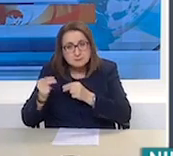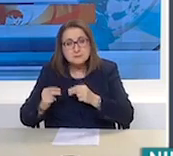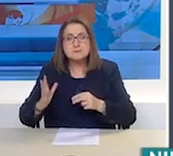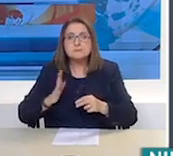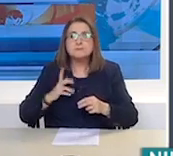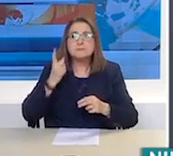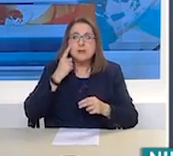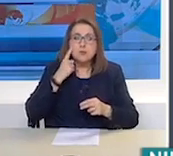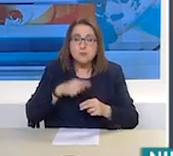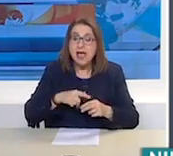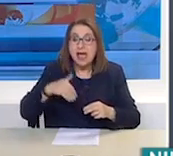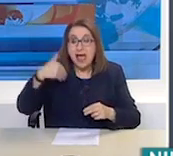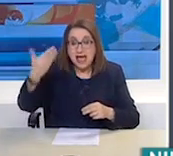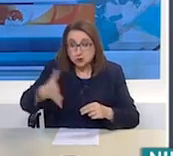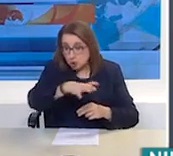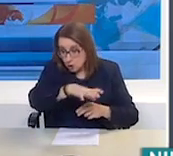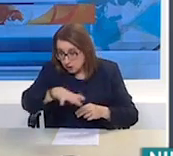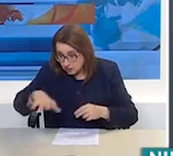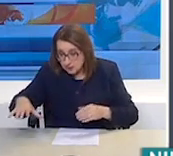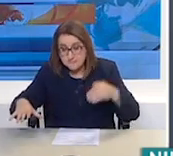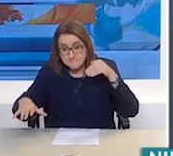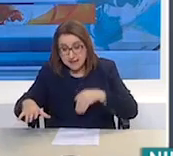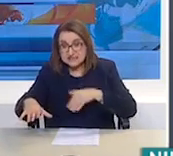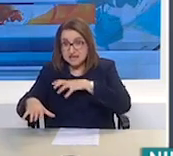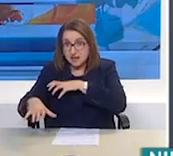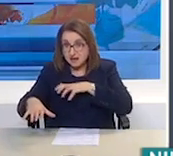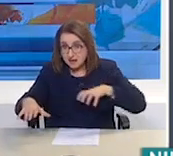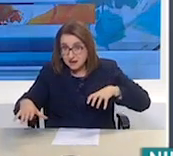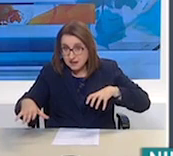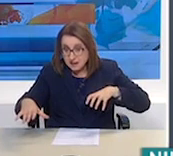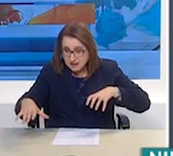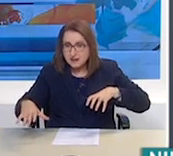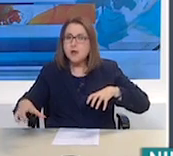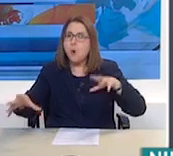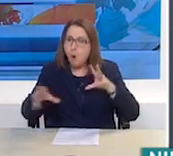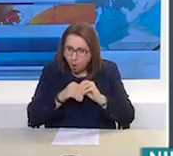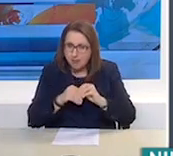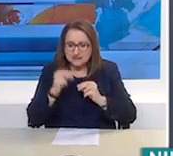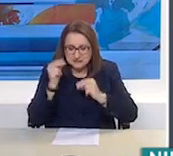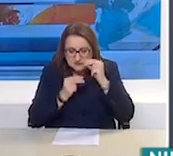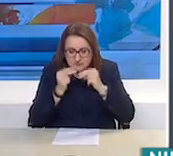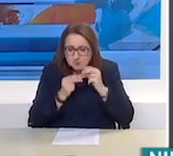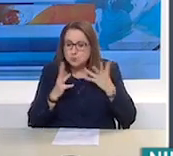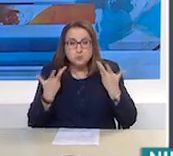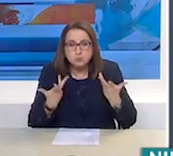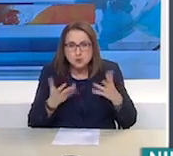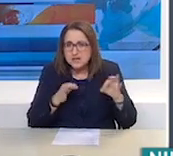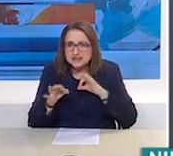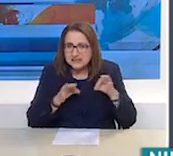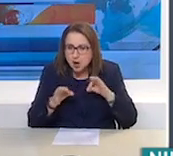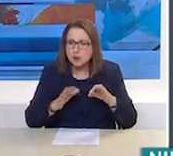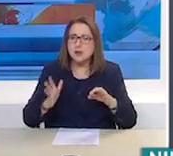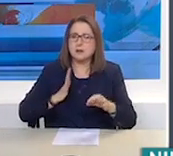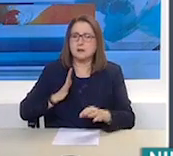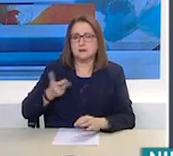επιφάνειας εκτός του φυσικού καταστήματος, ενώ η εσωτερική ημιυπαίθρια επιφάνεια είναι η επιφάνεια εντός του καταστήματος που δύναται να